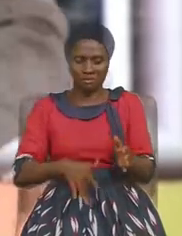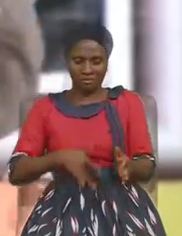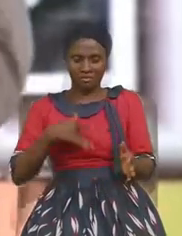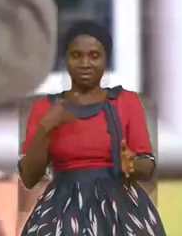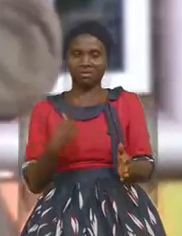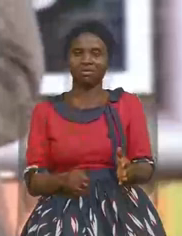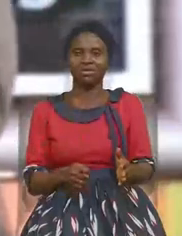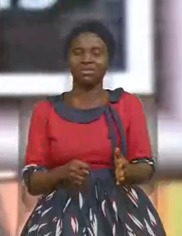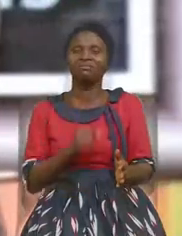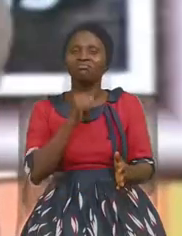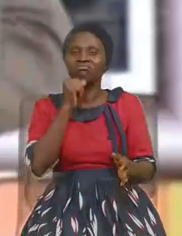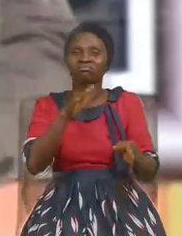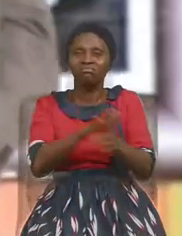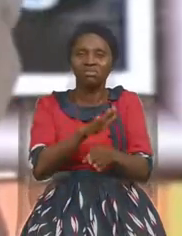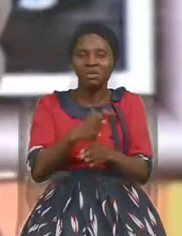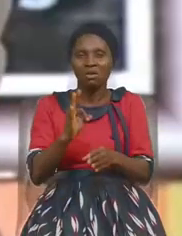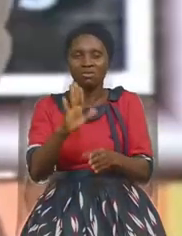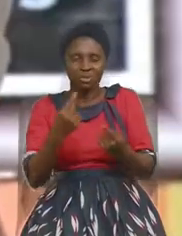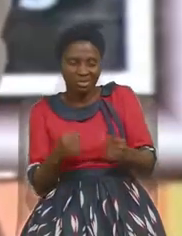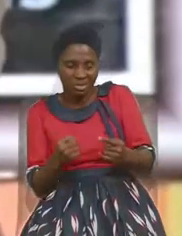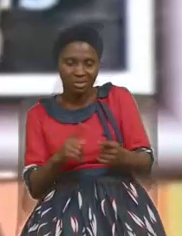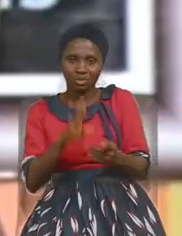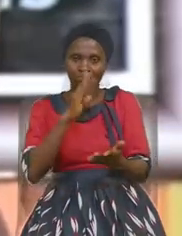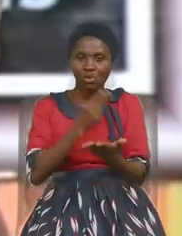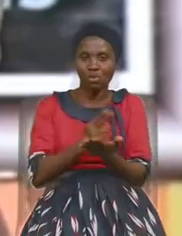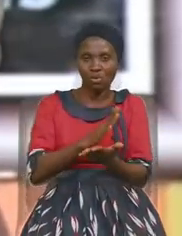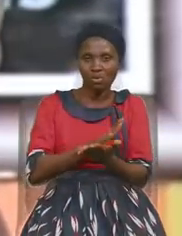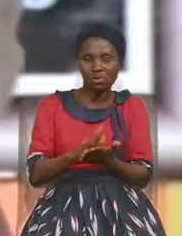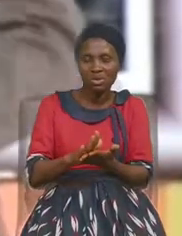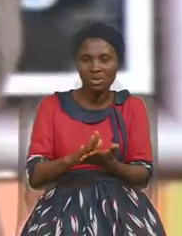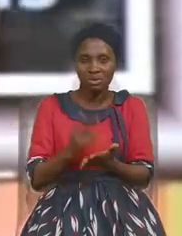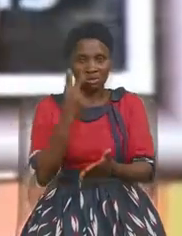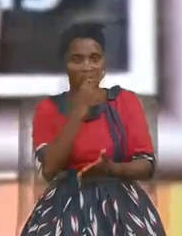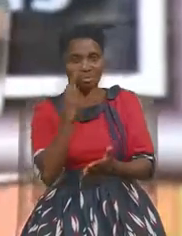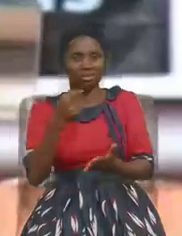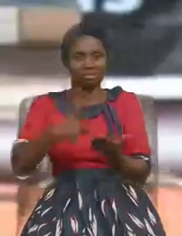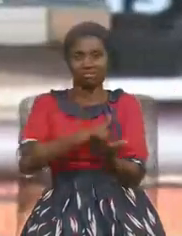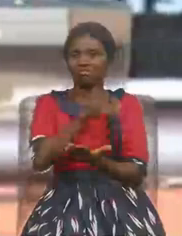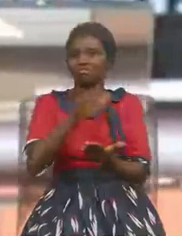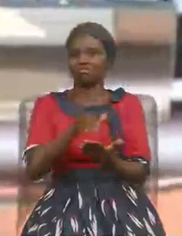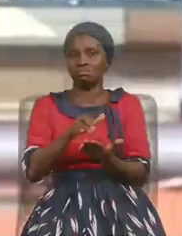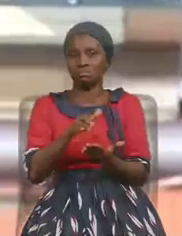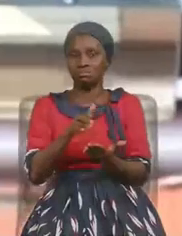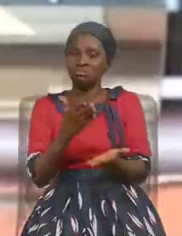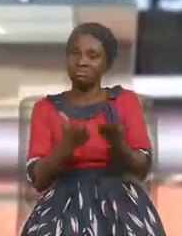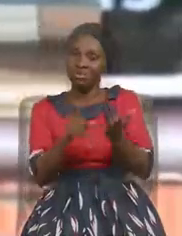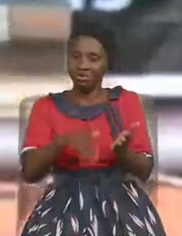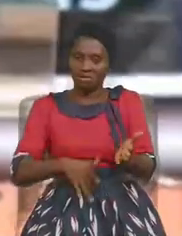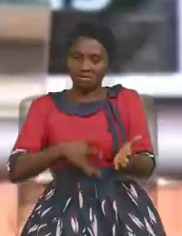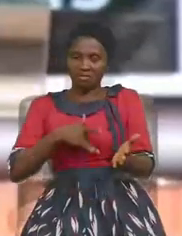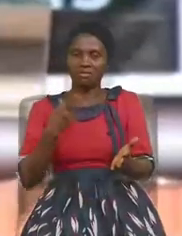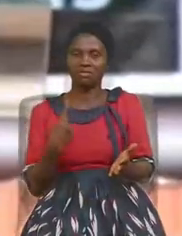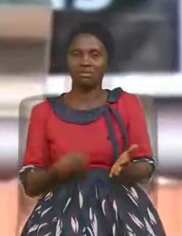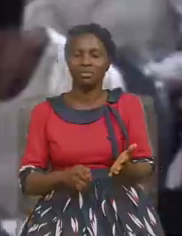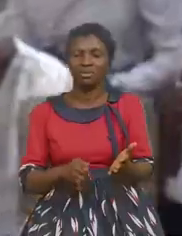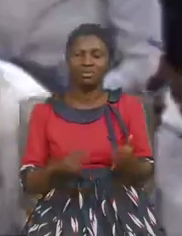de tes efforts pour être saint? Voici l'agneau. Est-ce que tu sens la culpabilité, la condamnation du péché sur